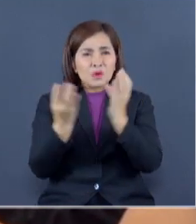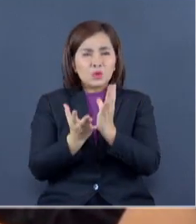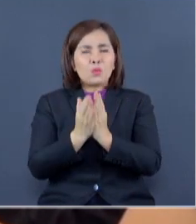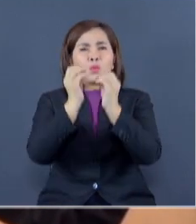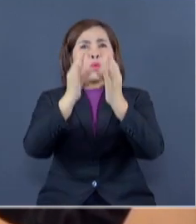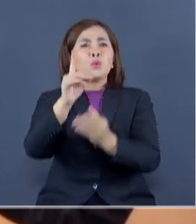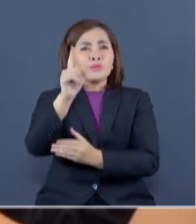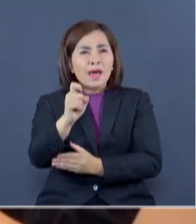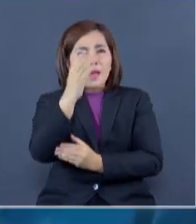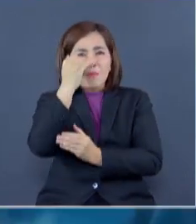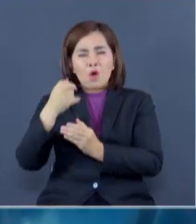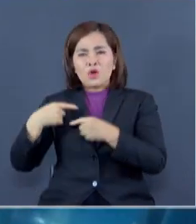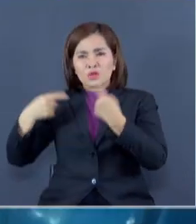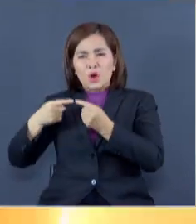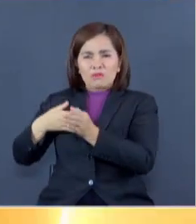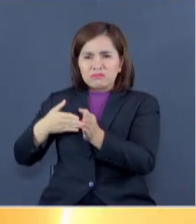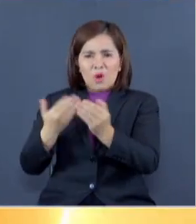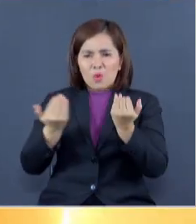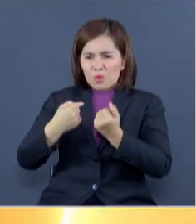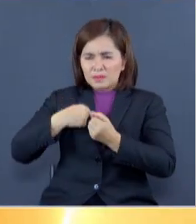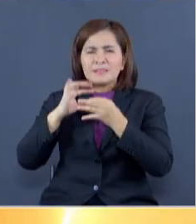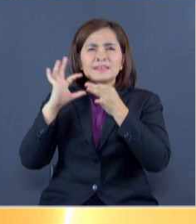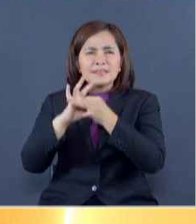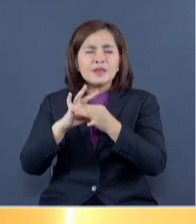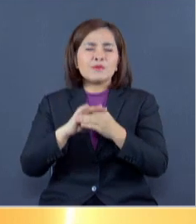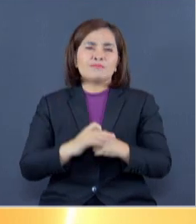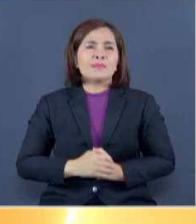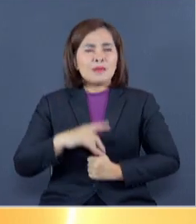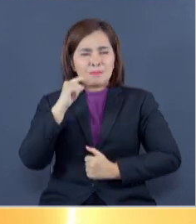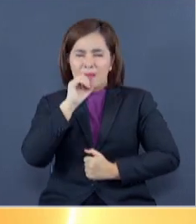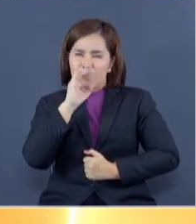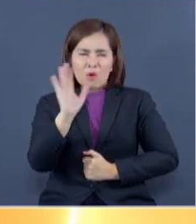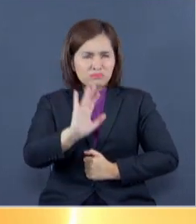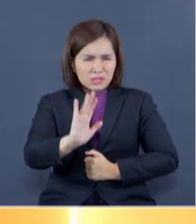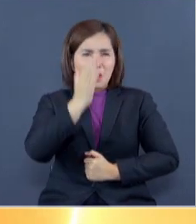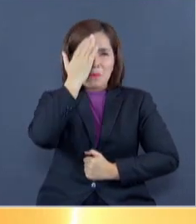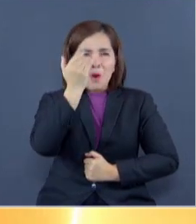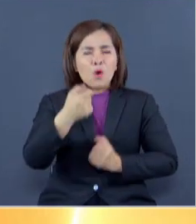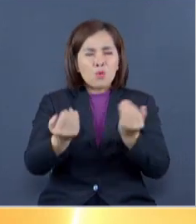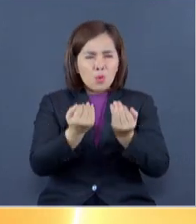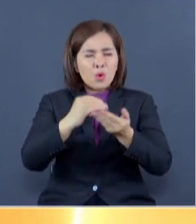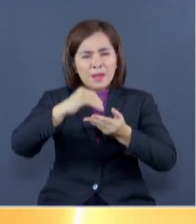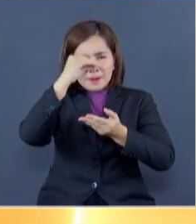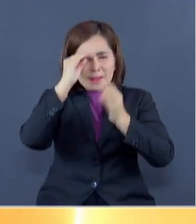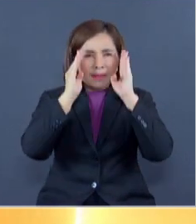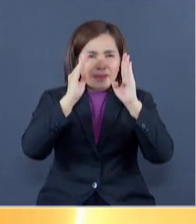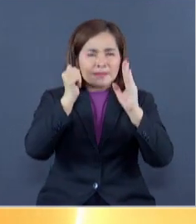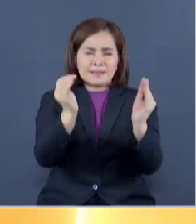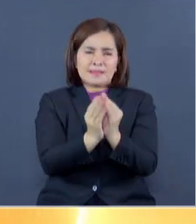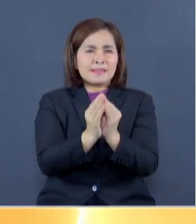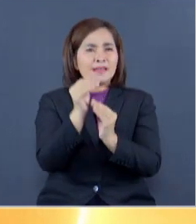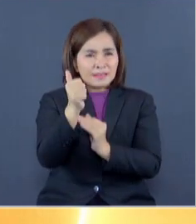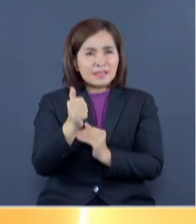ยที่ไล่ตีกันมาเนี่ยนะคะซึ่งแม่ยืนยันว่าไม่จริงน้องหยอดเป็นเด็กเรียนดีเกรดดีลูกชายแม่เนี่ยก็ต